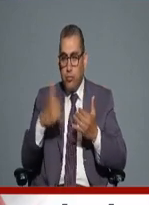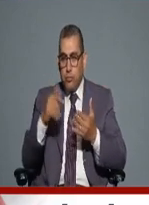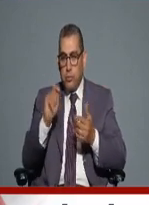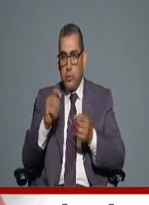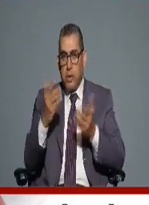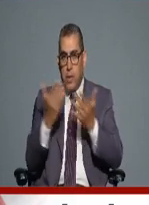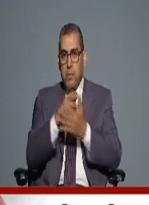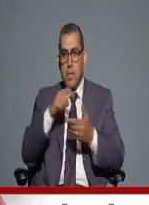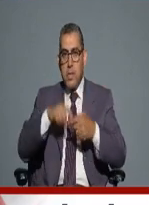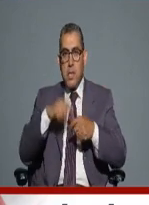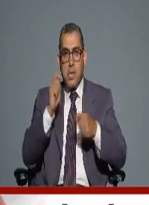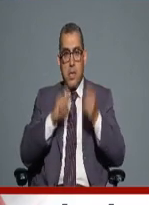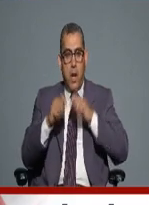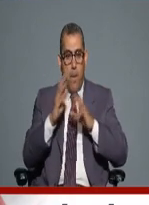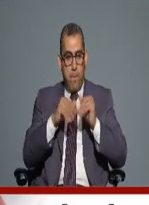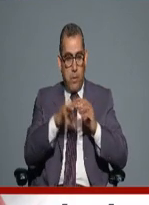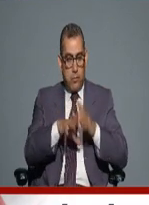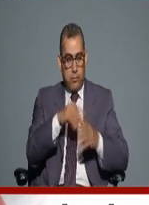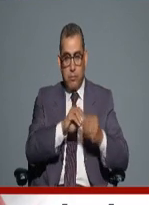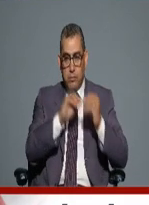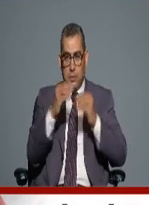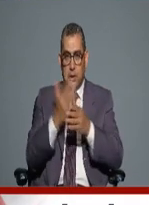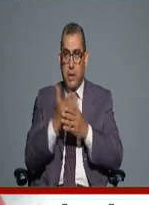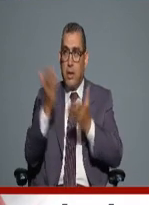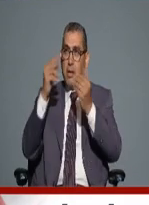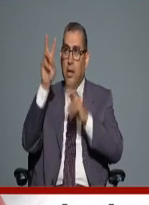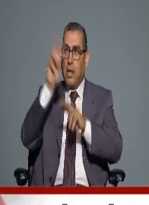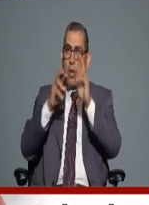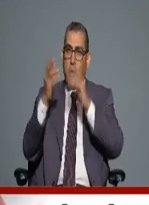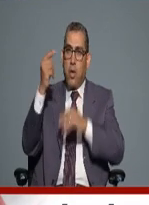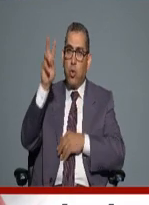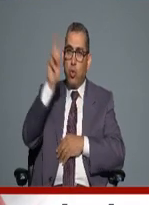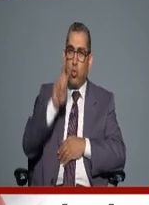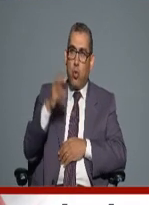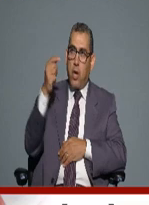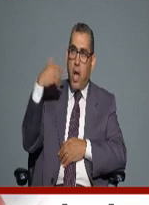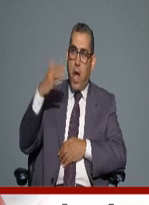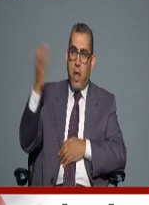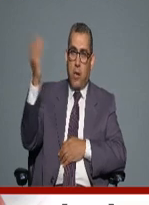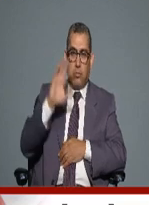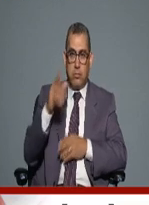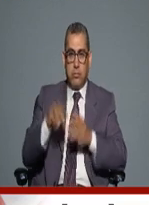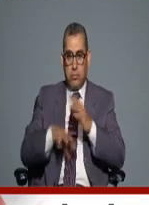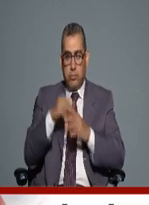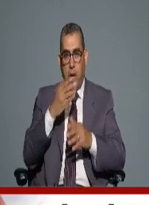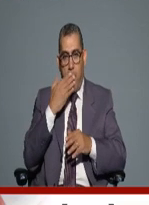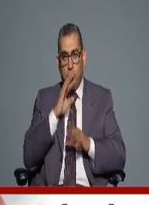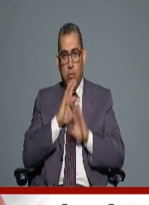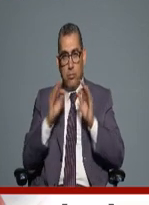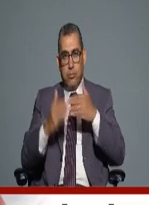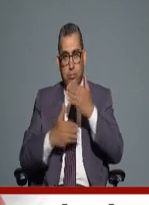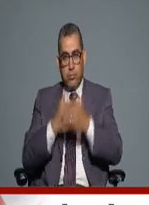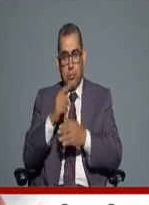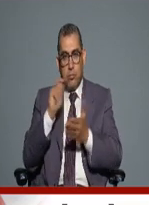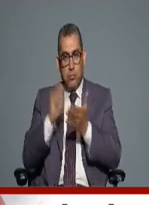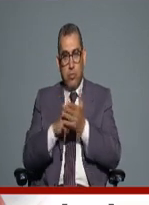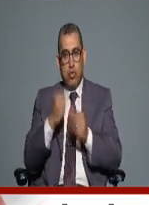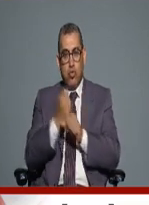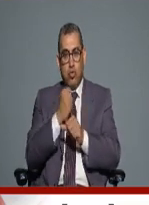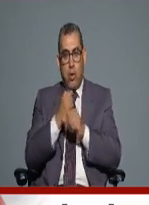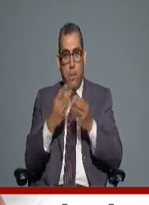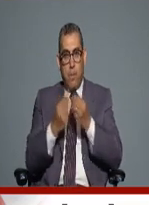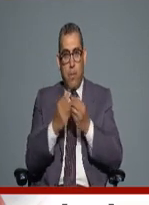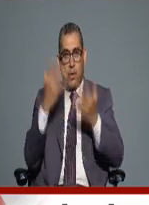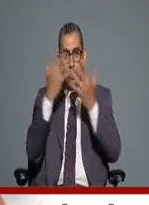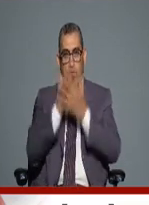الصناعة المحلية حتى نقلل من الاستيراد في قطع الغيار. والحمد لله يمكن من بنشتغل مع بعض المصانع